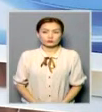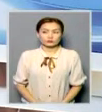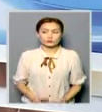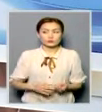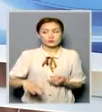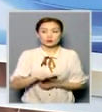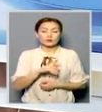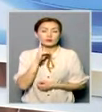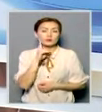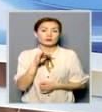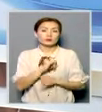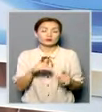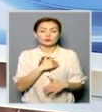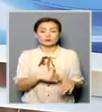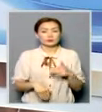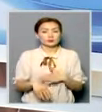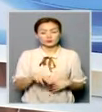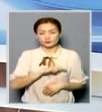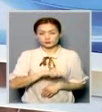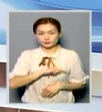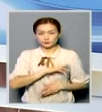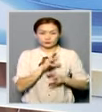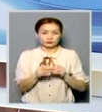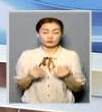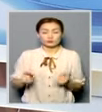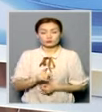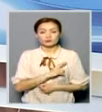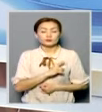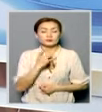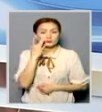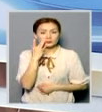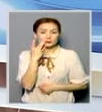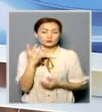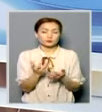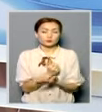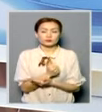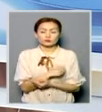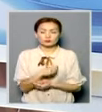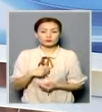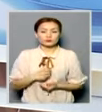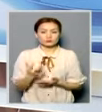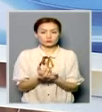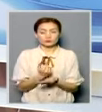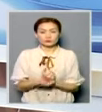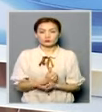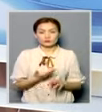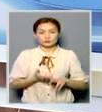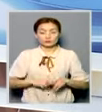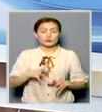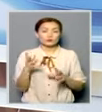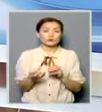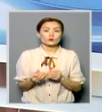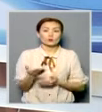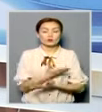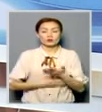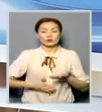В стране растет молодежь, которая не горит желанием работать. Они ждут, когда спелое яблоко само упадет им в руки. Тем не менее, в